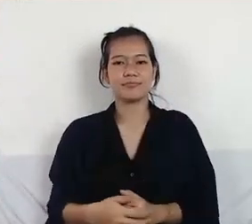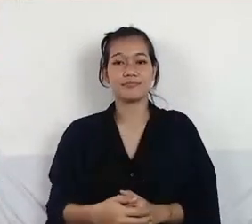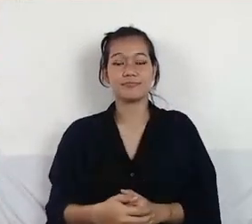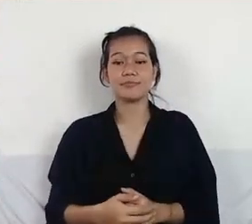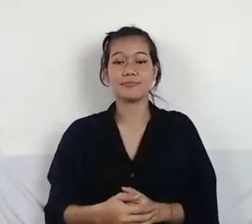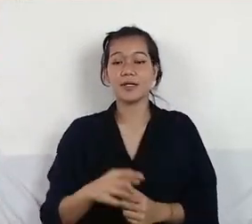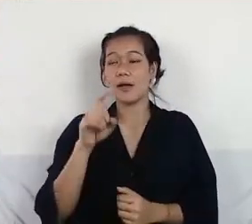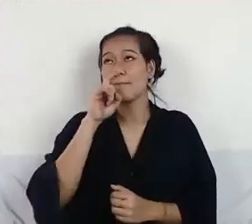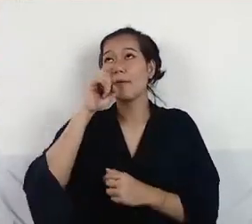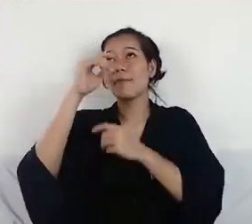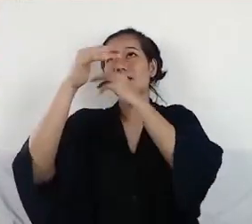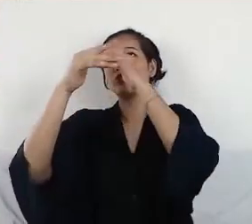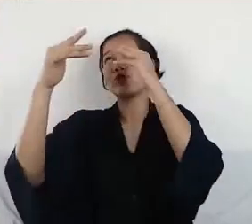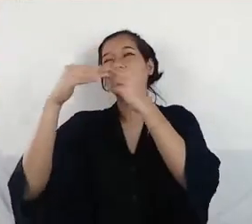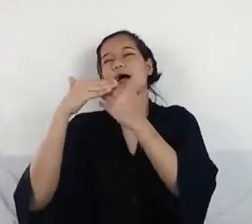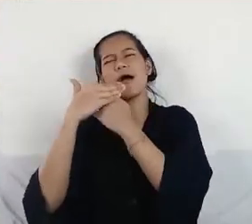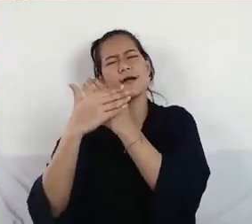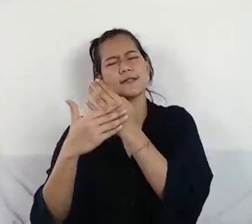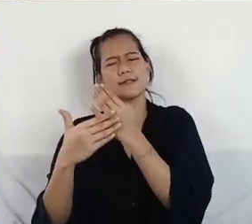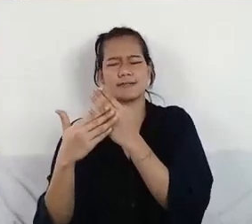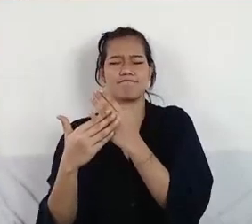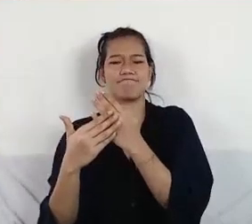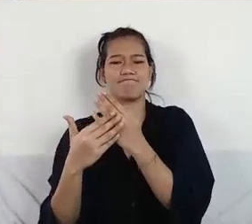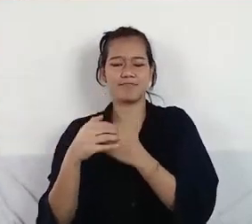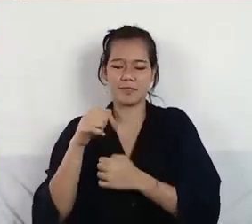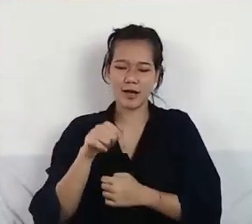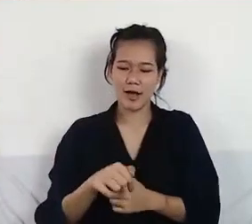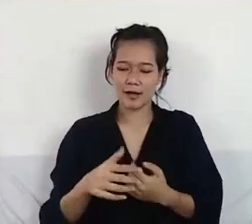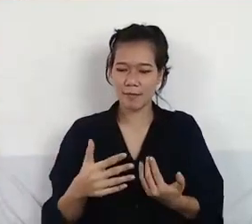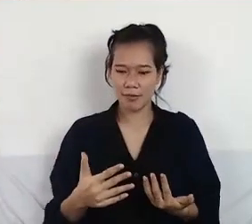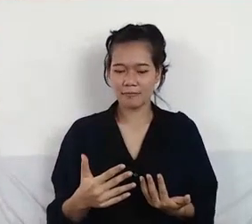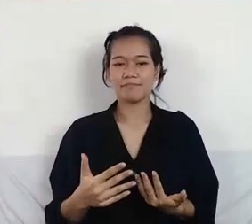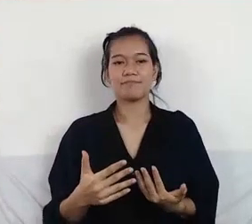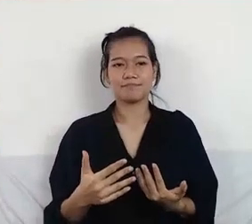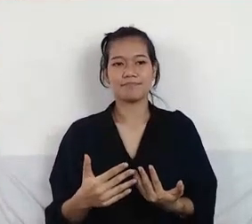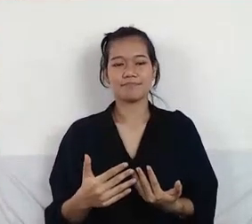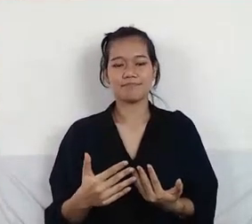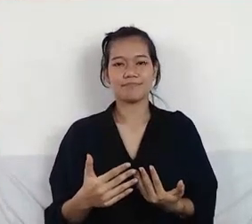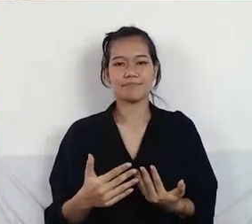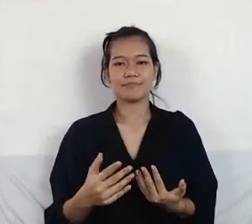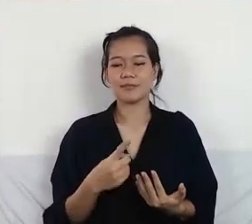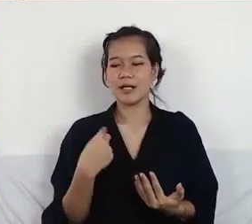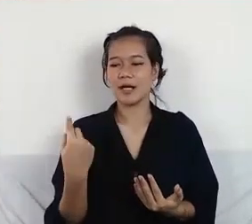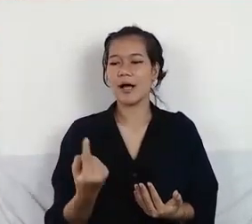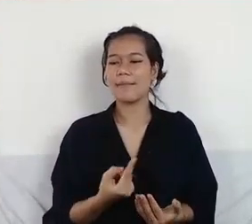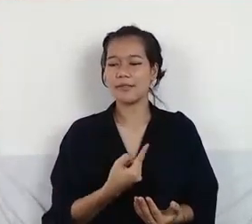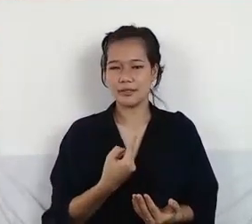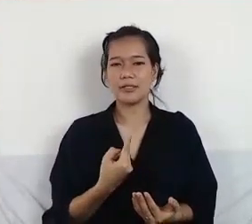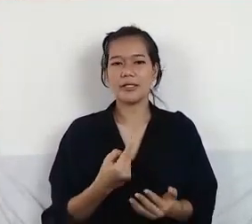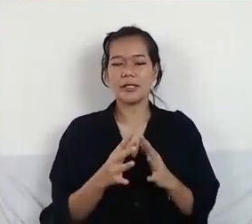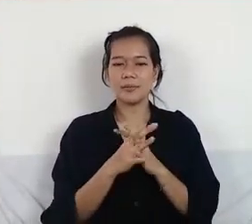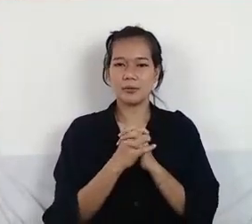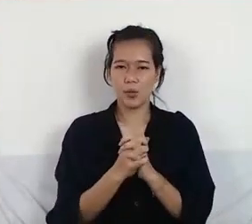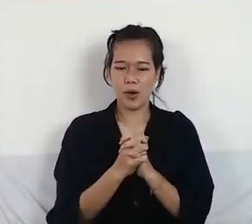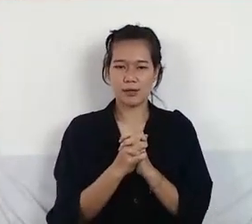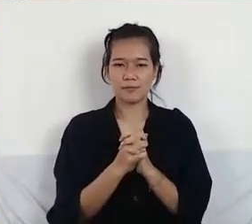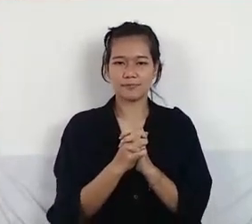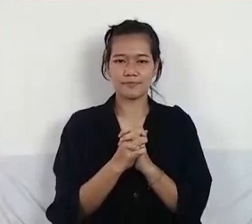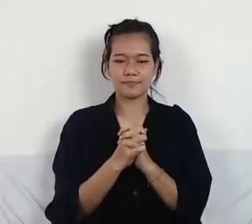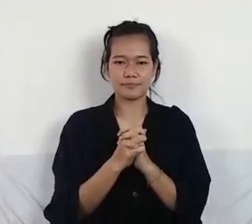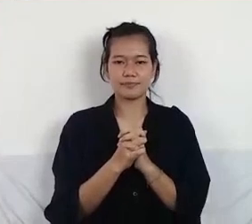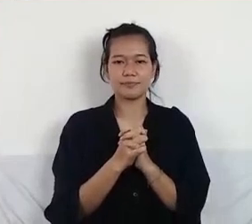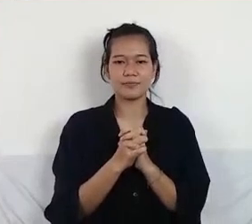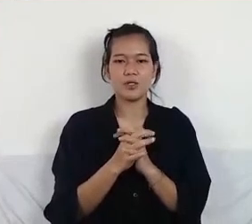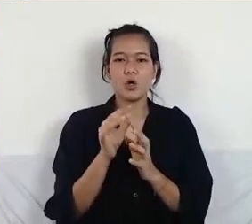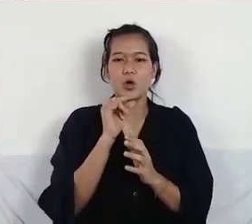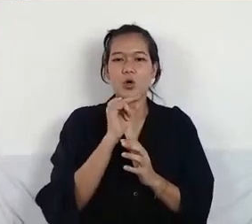Bapa Surgawi yang penuh dengan kasih, pada saat ini Tuhan, kami juga berdoa